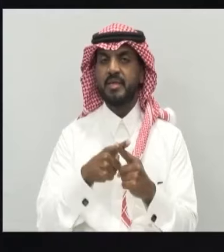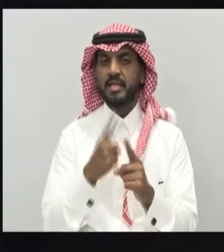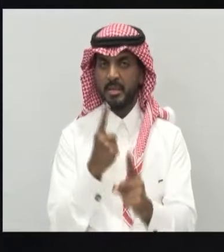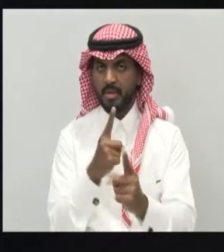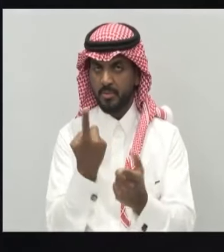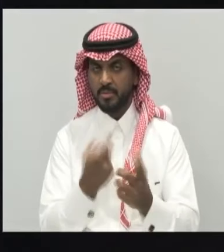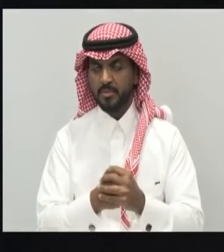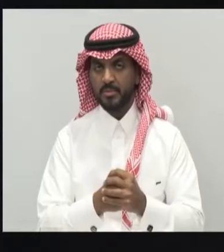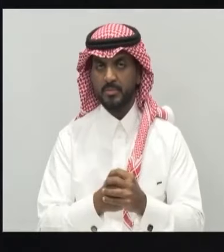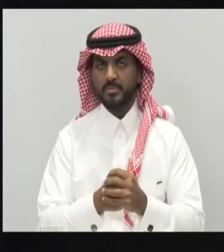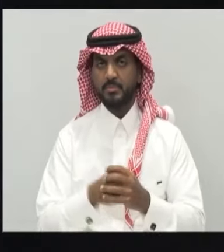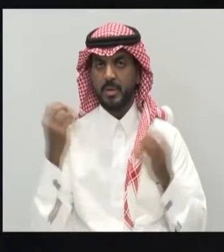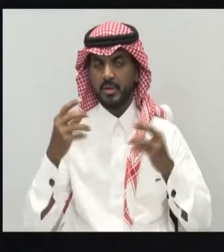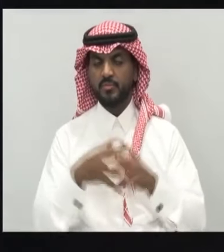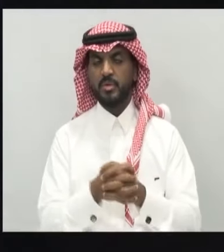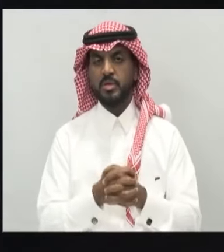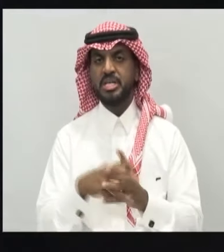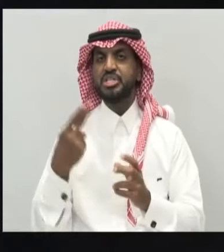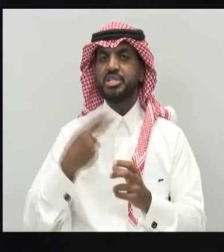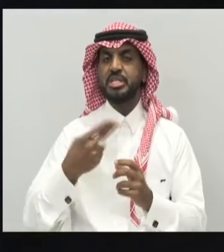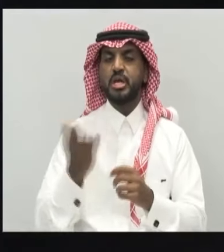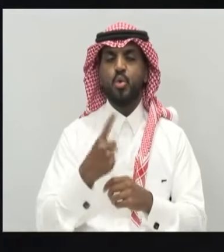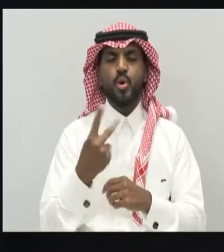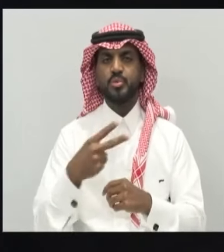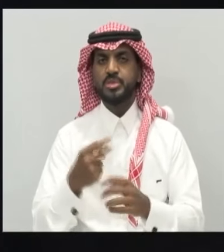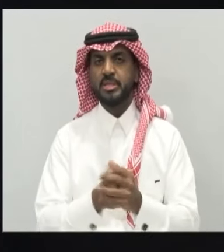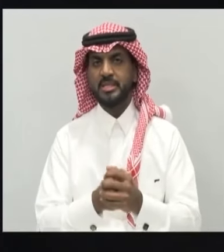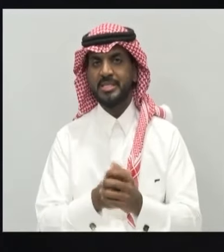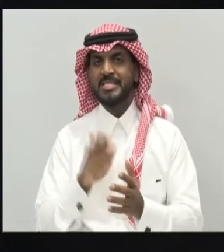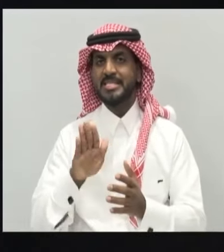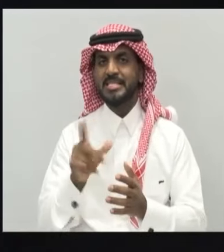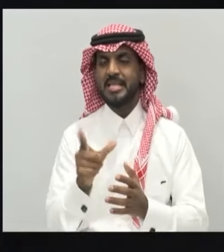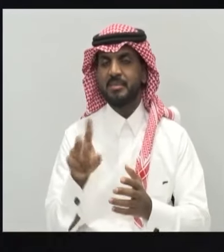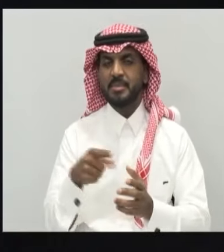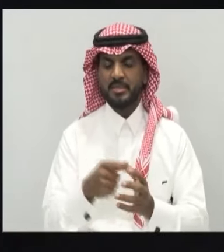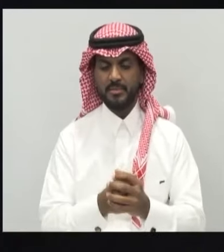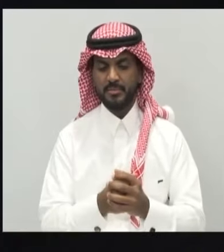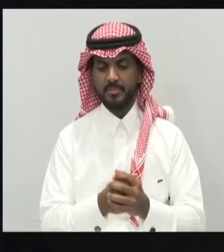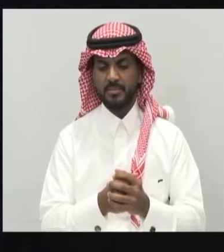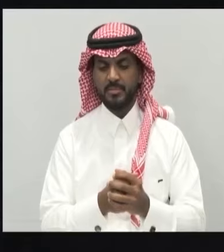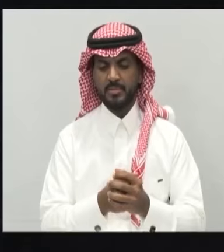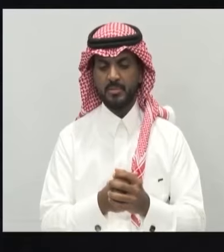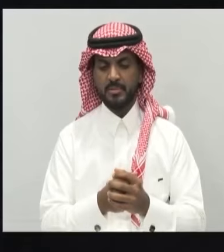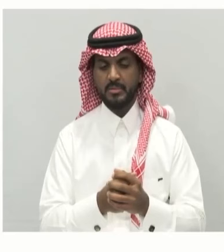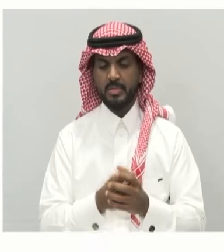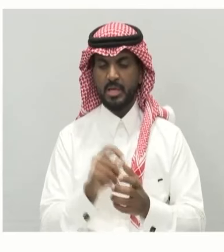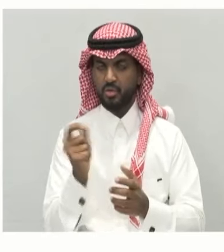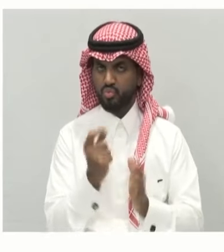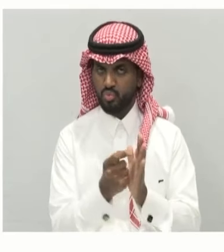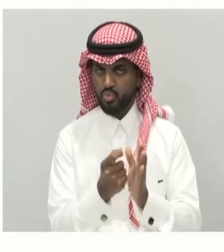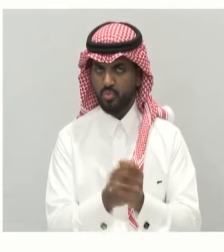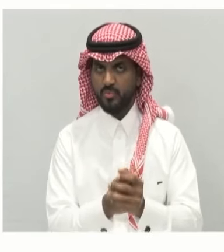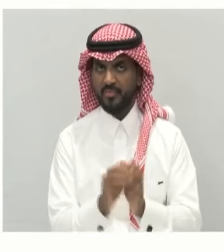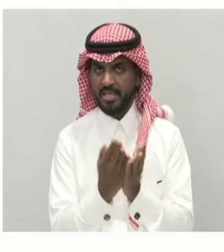امامكم بارك الله فيكم اما 20 او 21 سنتيمتر صح ولا لا يا ابطال اذا اكتبوا بارك الله